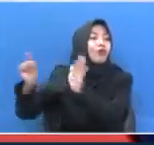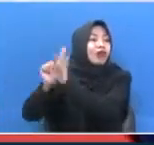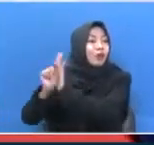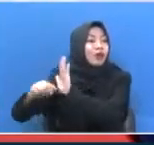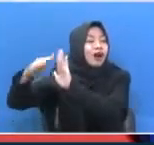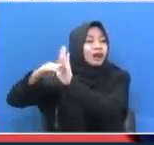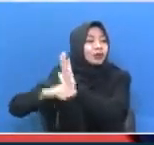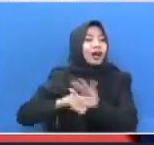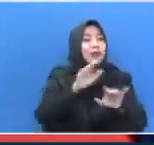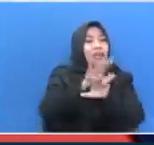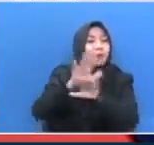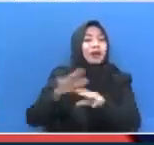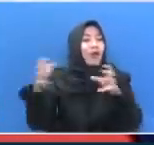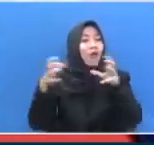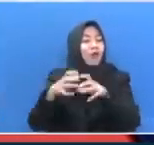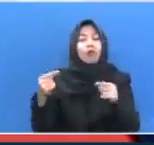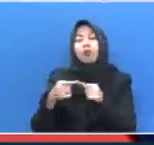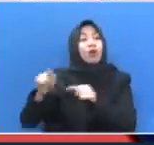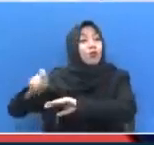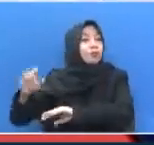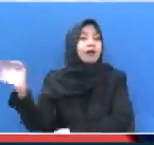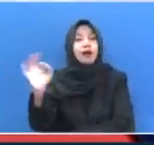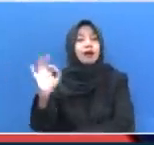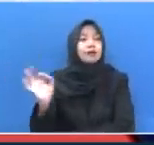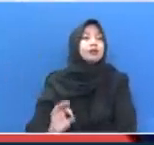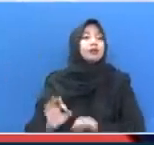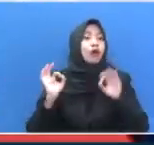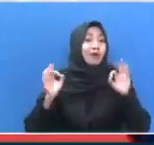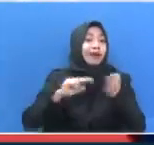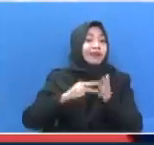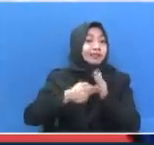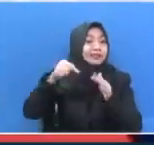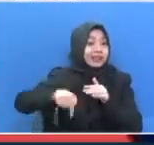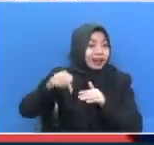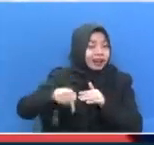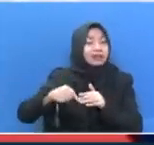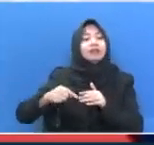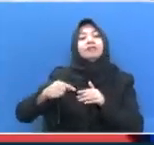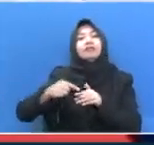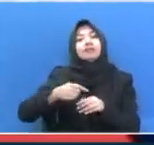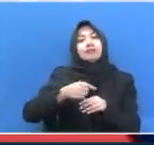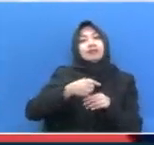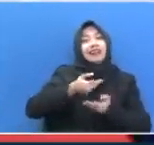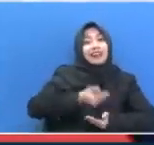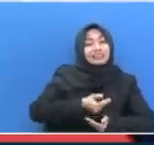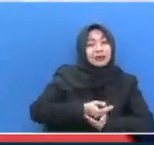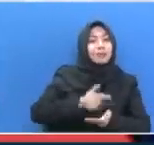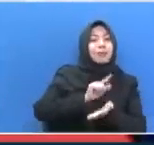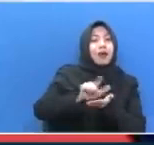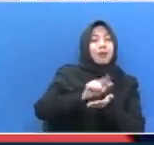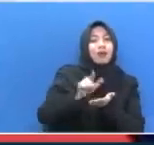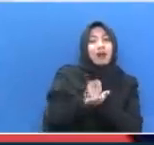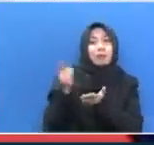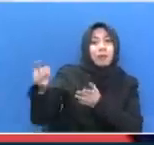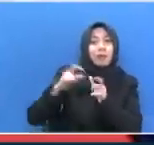hubungan antara partai Oke jadi menurut anda kedepannya ini sudah sudah selesai begitu ya rencana pelaporan oleh